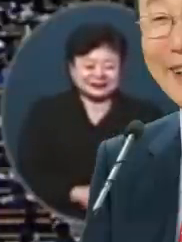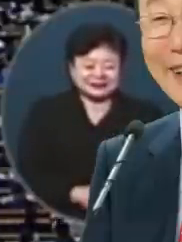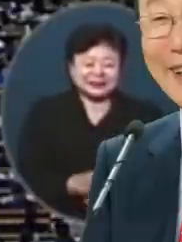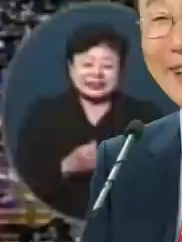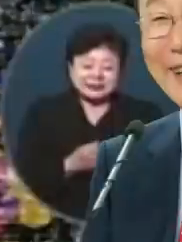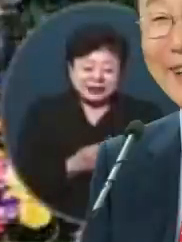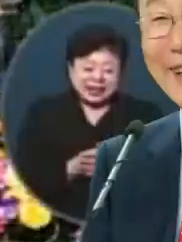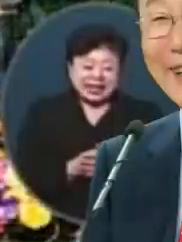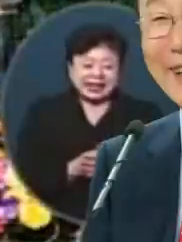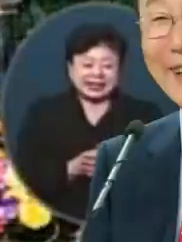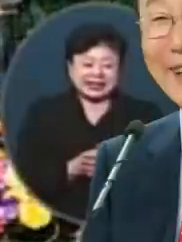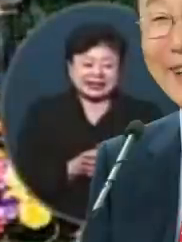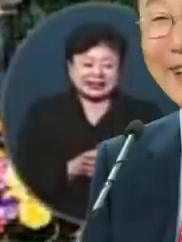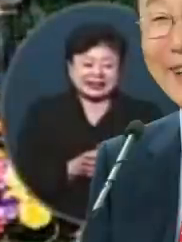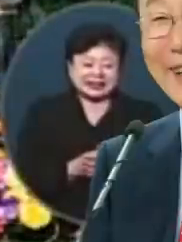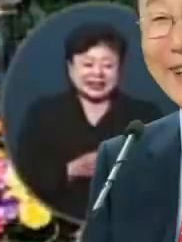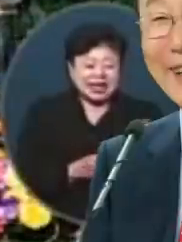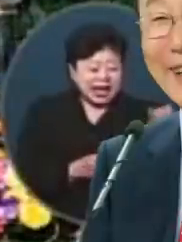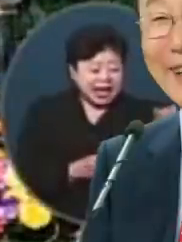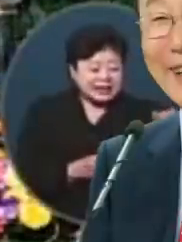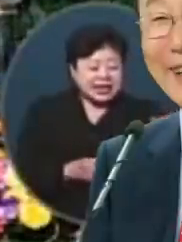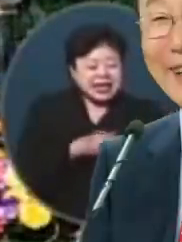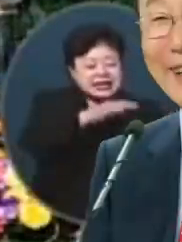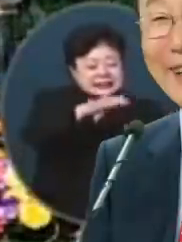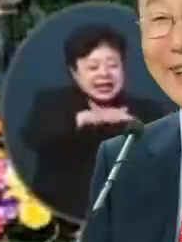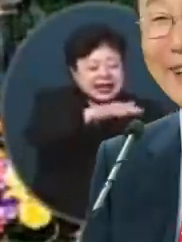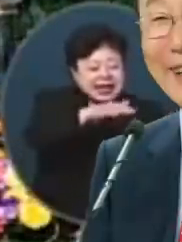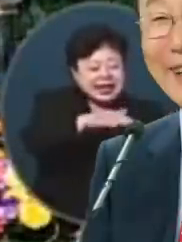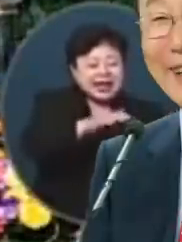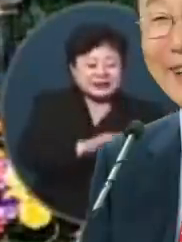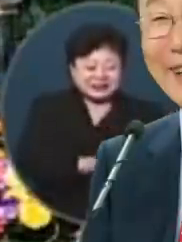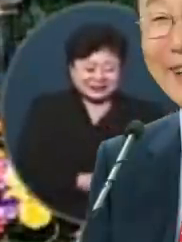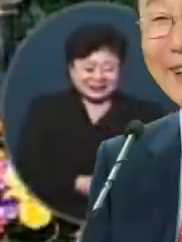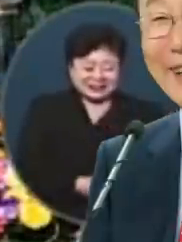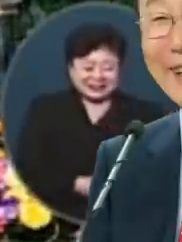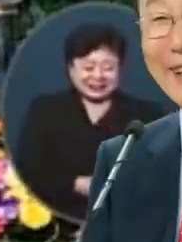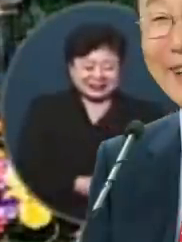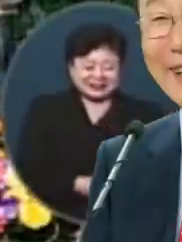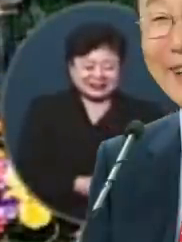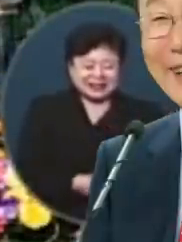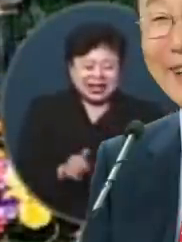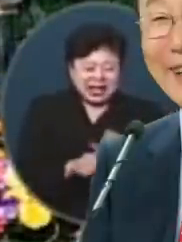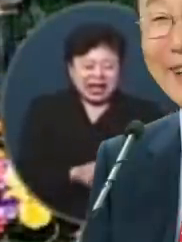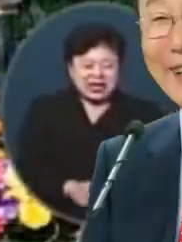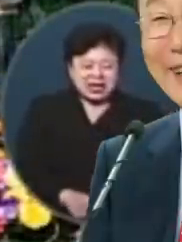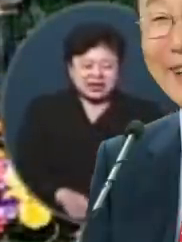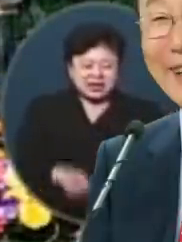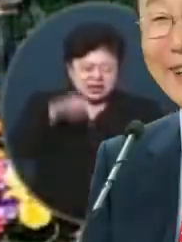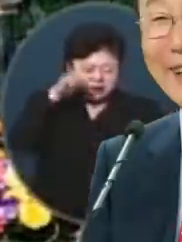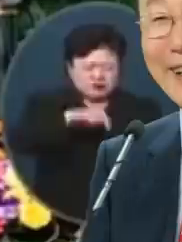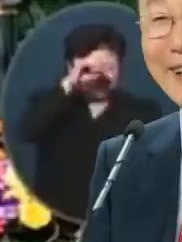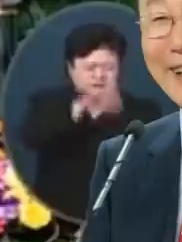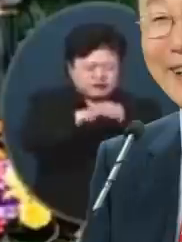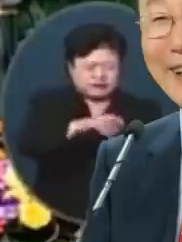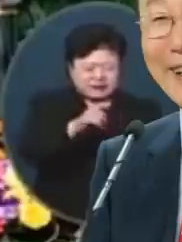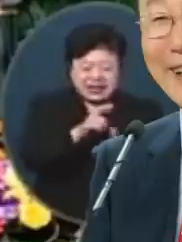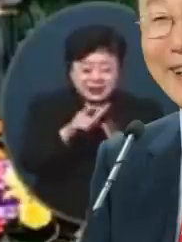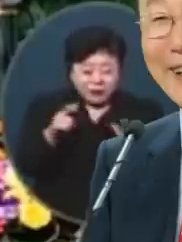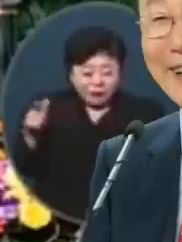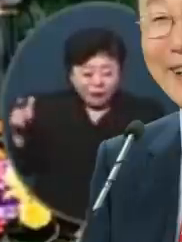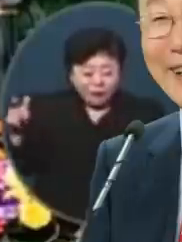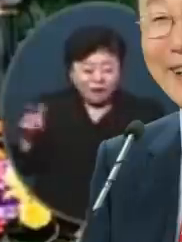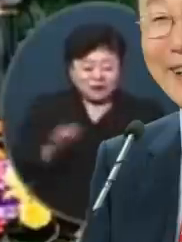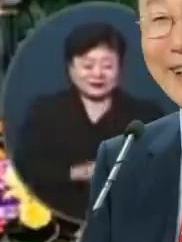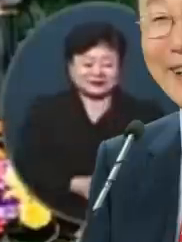그러므로 아내를 사랑하라고 말했지 아내를 부려먹으라고 말하지는 않았습니다.